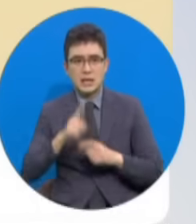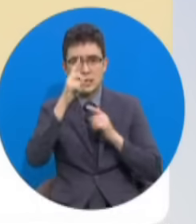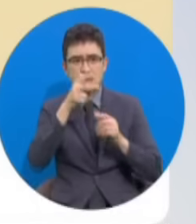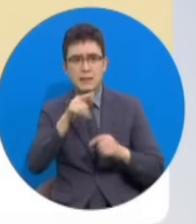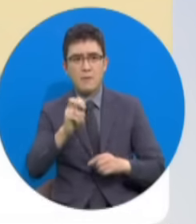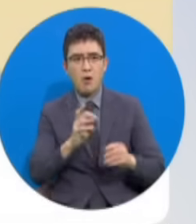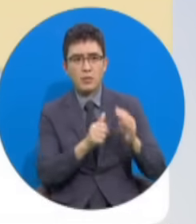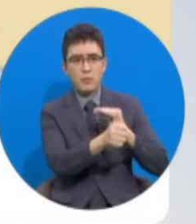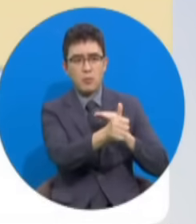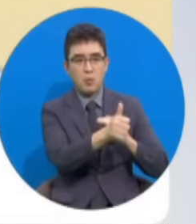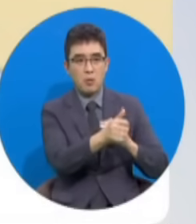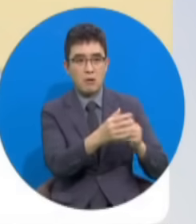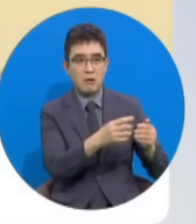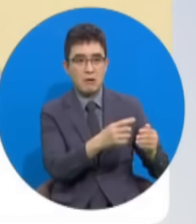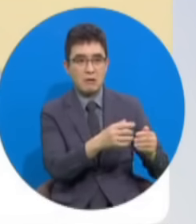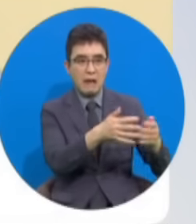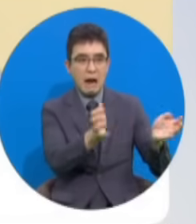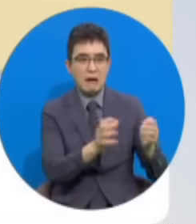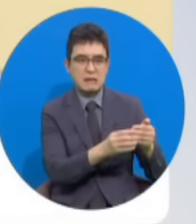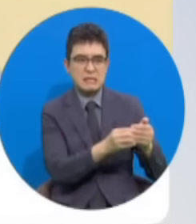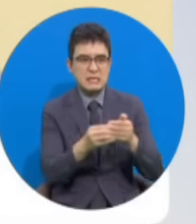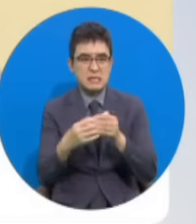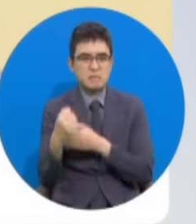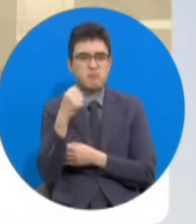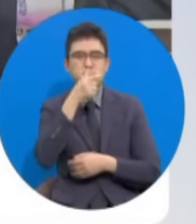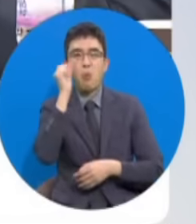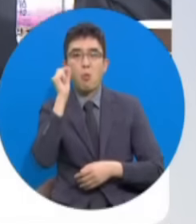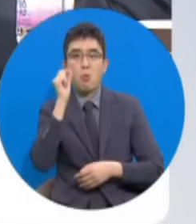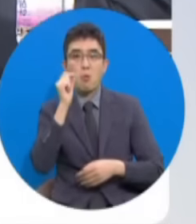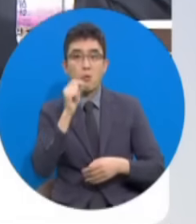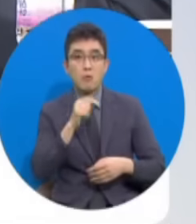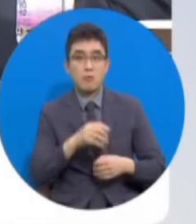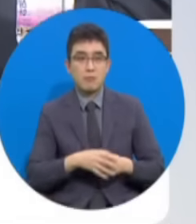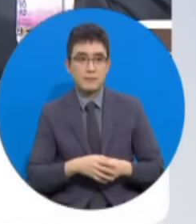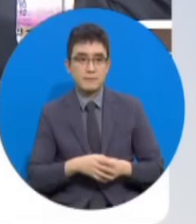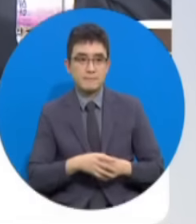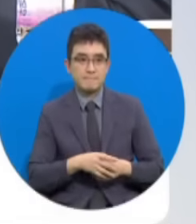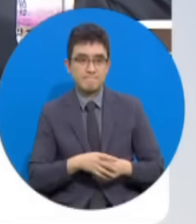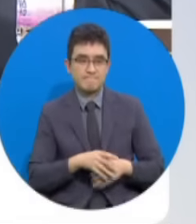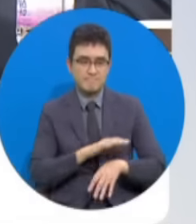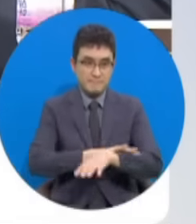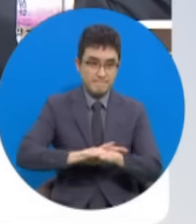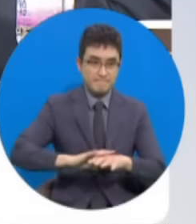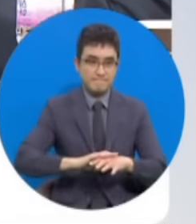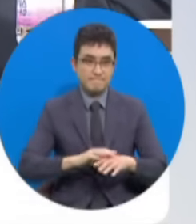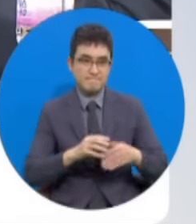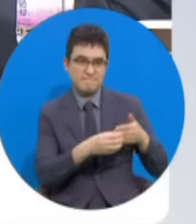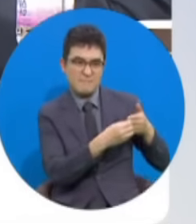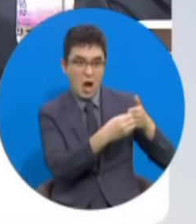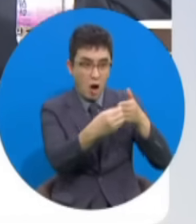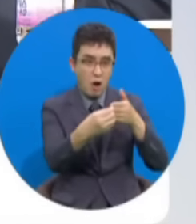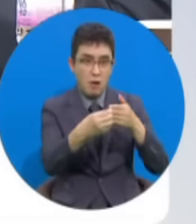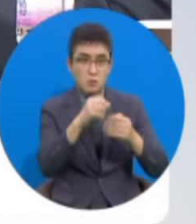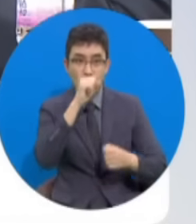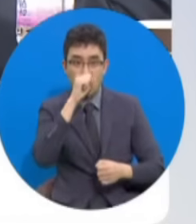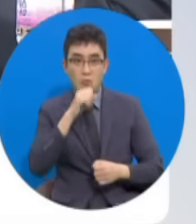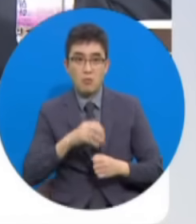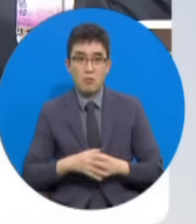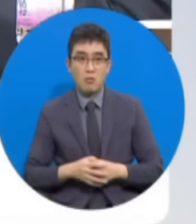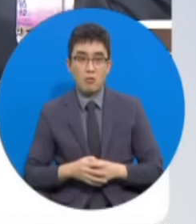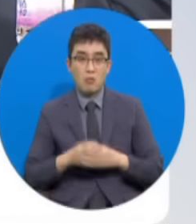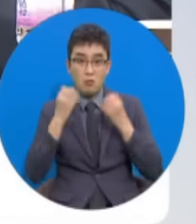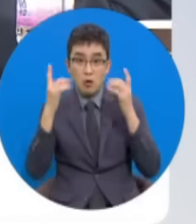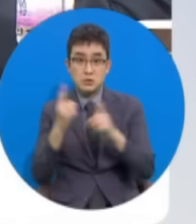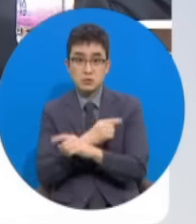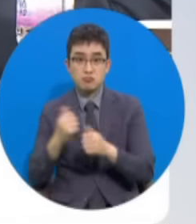당 리더십이 부족하다는 걸 얘기하는 거거든요. 리더십께 잘 좀 끌고 나가라. 혁신위에 불체포 특권 하나도 제대로 못